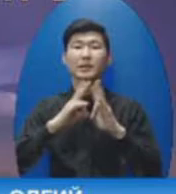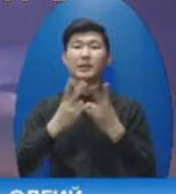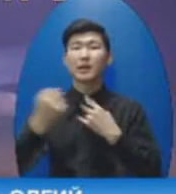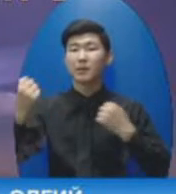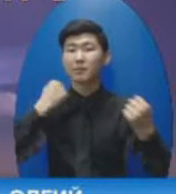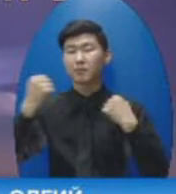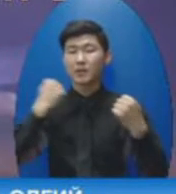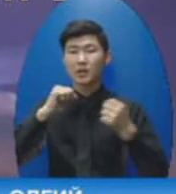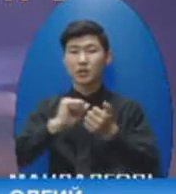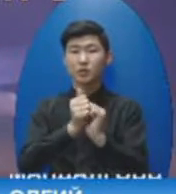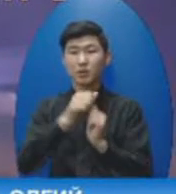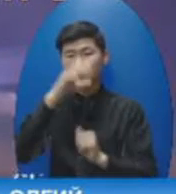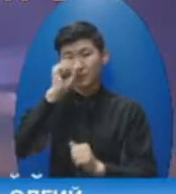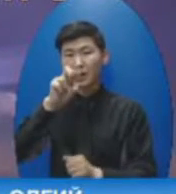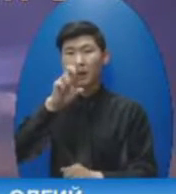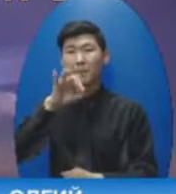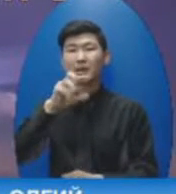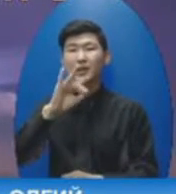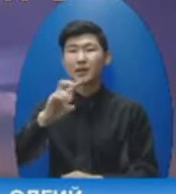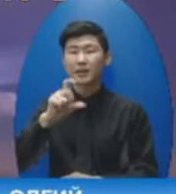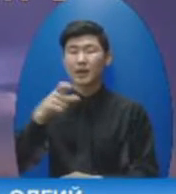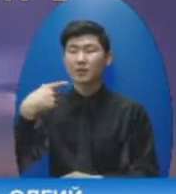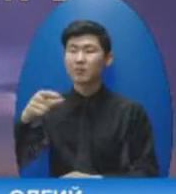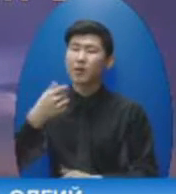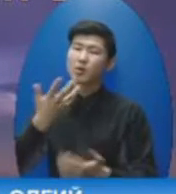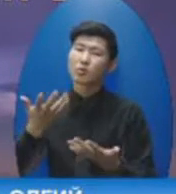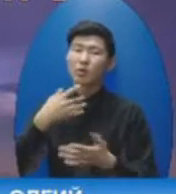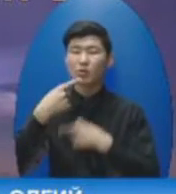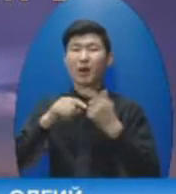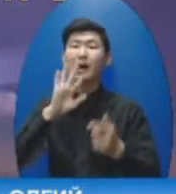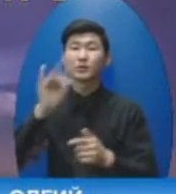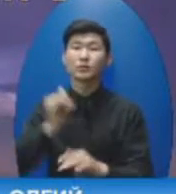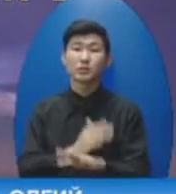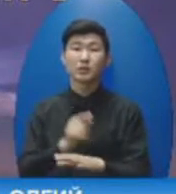тамир спортын сайд Бат Эрдэнэс байр суурийг бид тодорхойллаа.